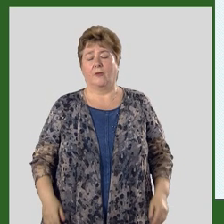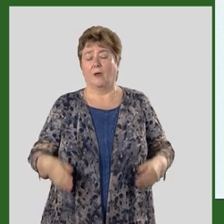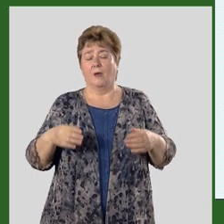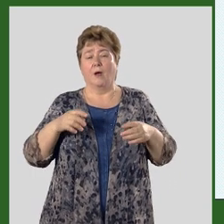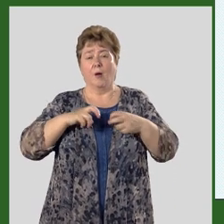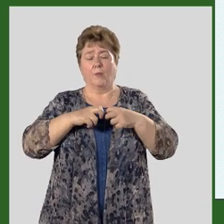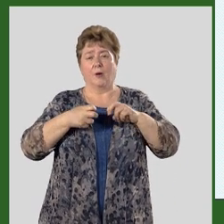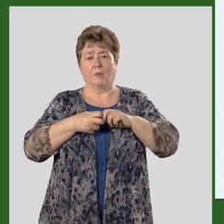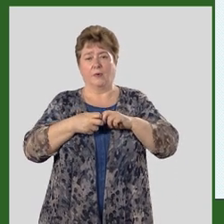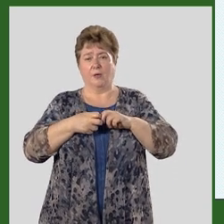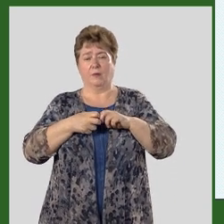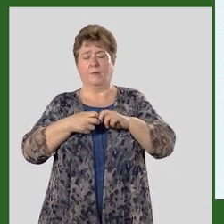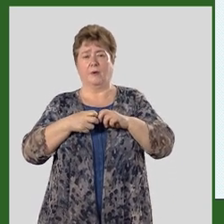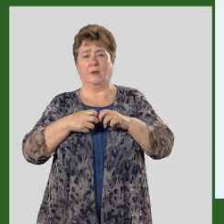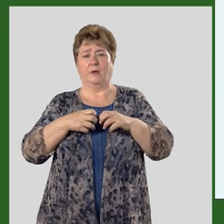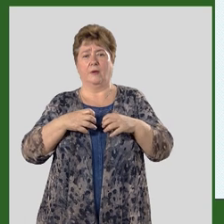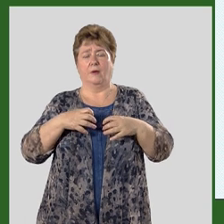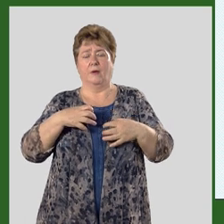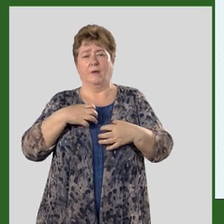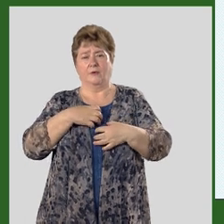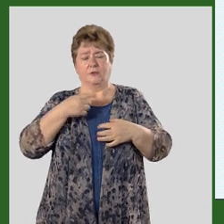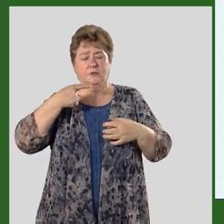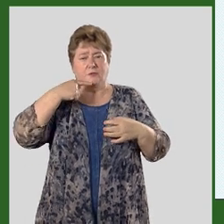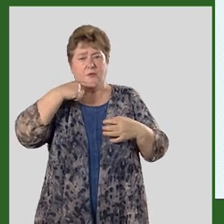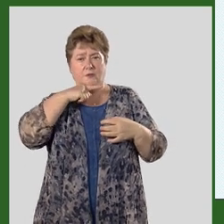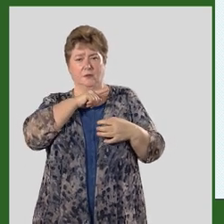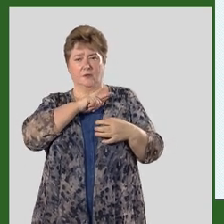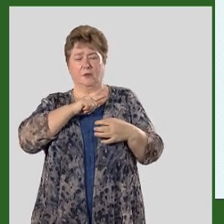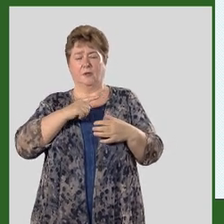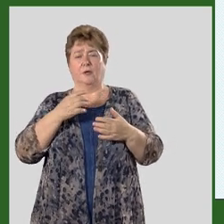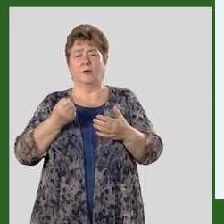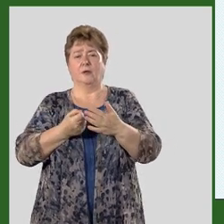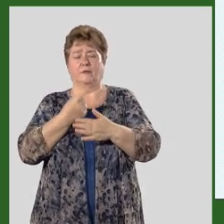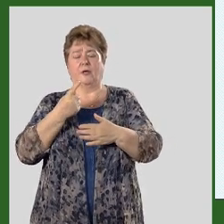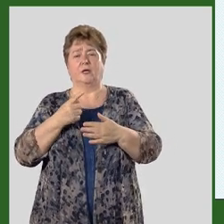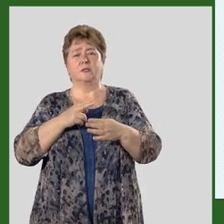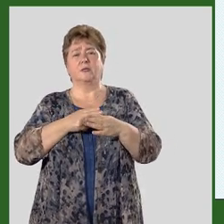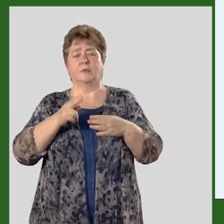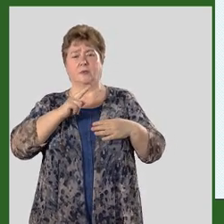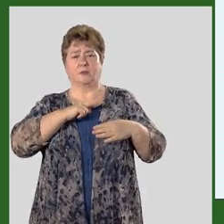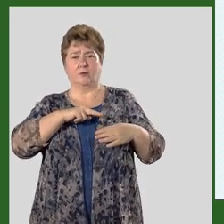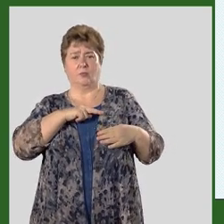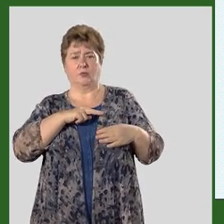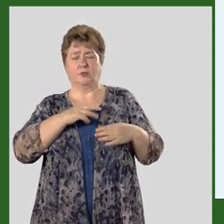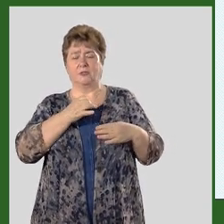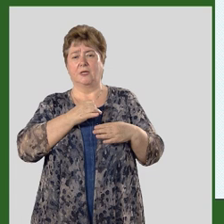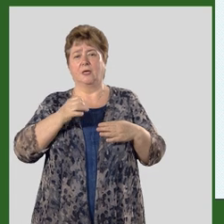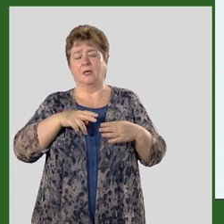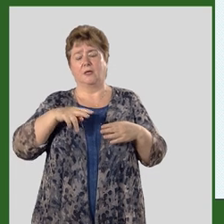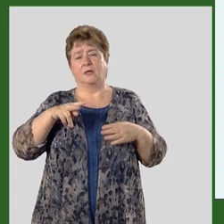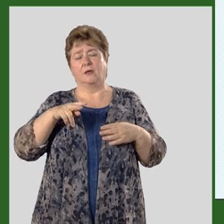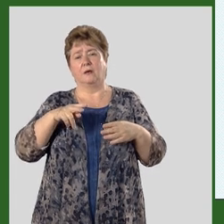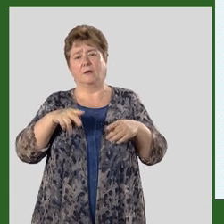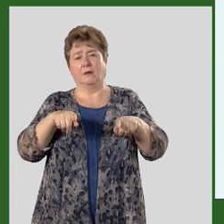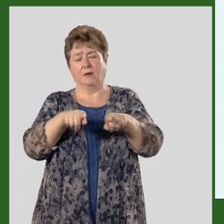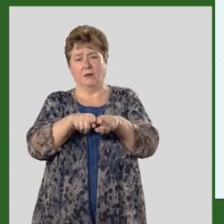Острой проблемой социальной значимости для республики является безработица и параллельный